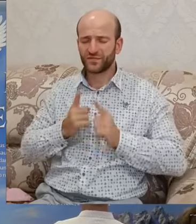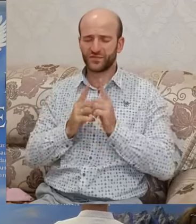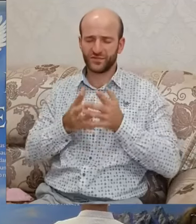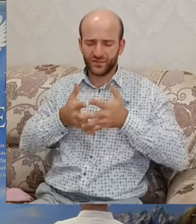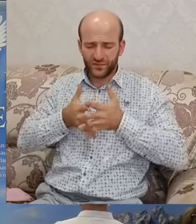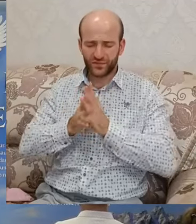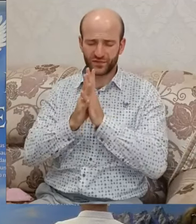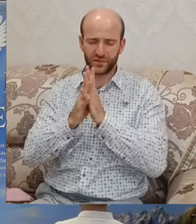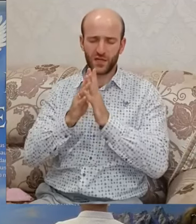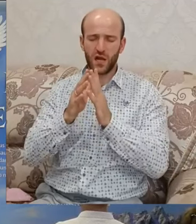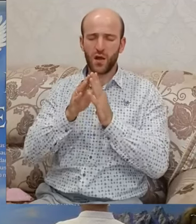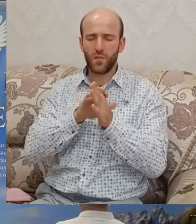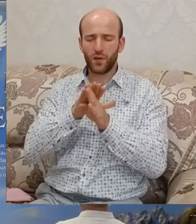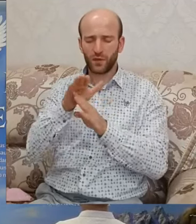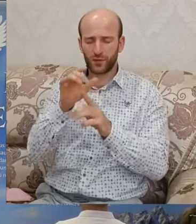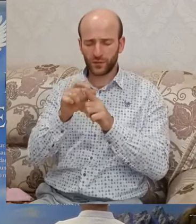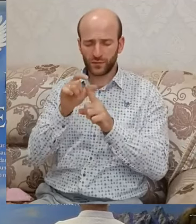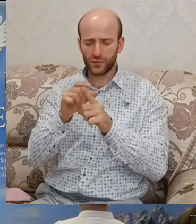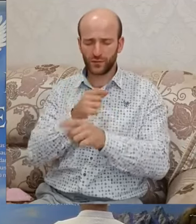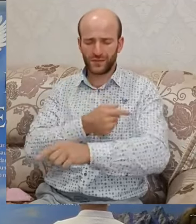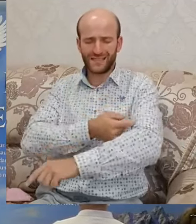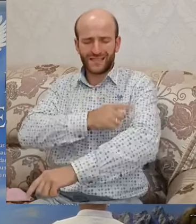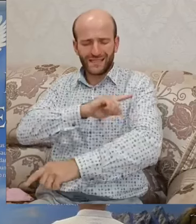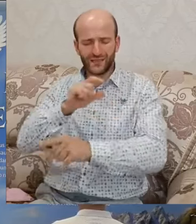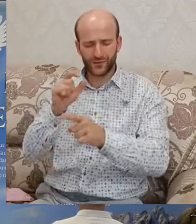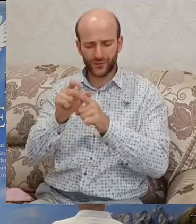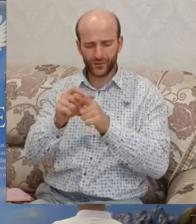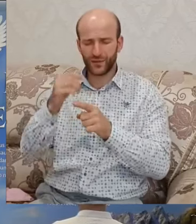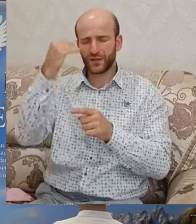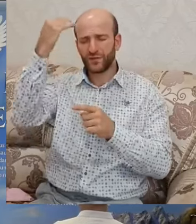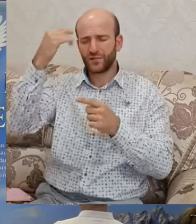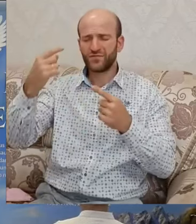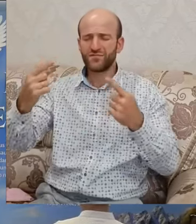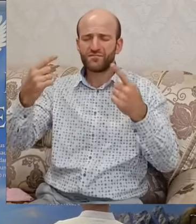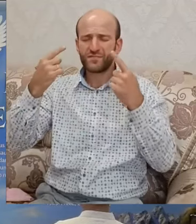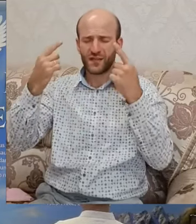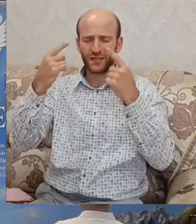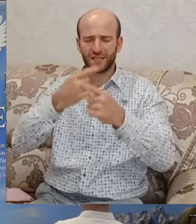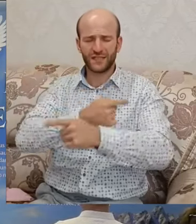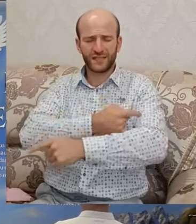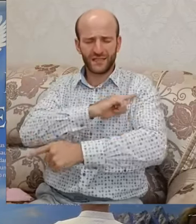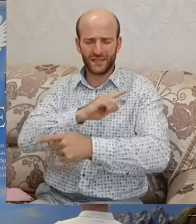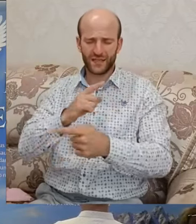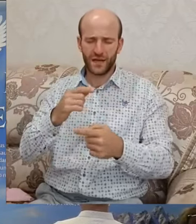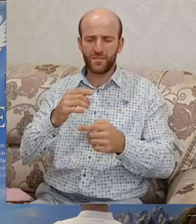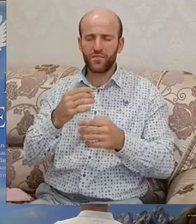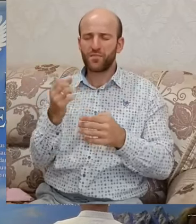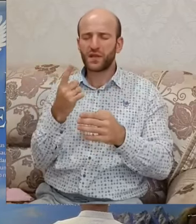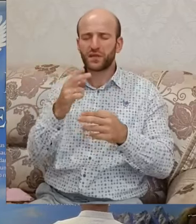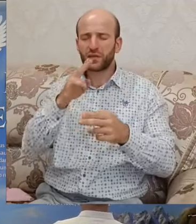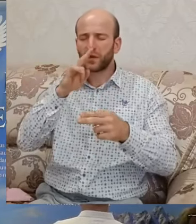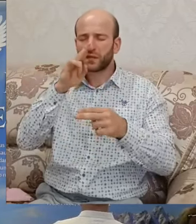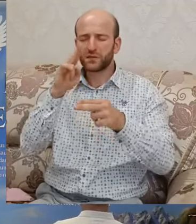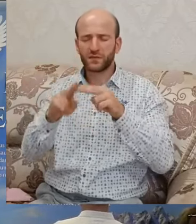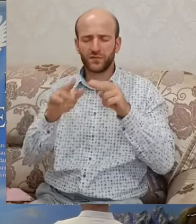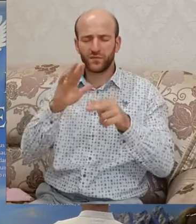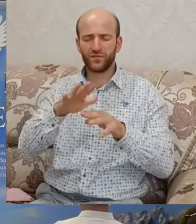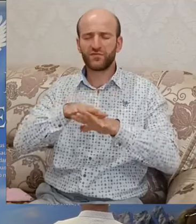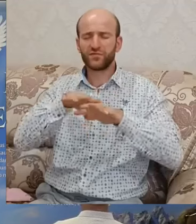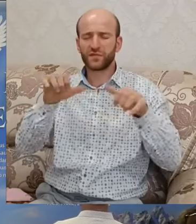Сила слова. Jo galia. Его могущество. Beribė valdžia. И безграничная власть. Tavo nuotakoje. В твоей невесте.